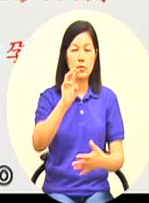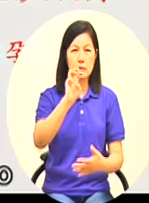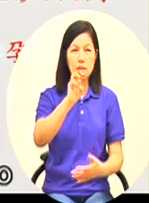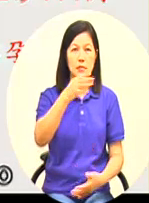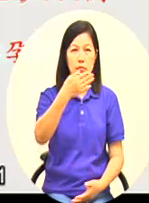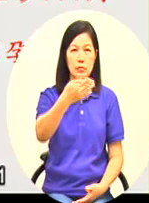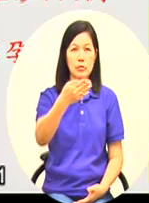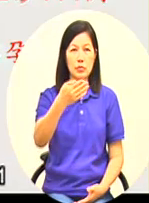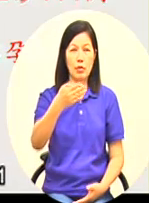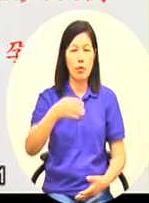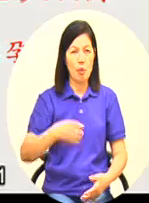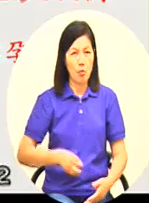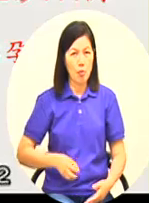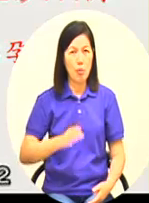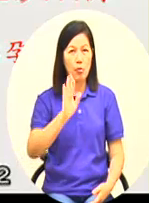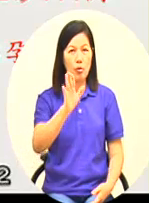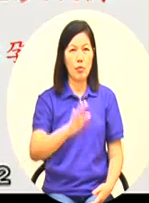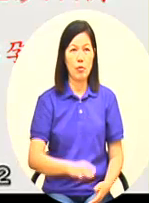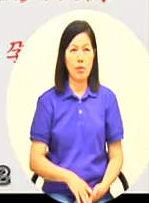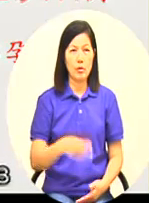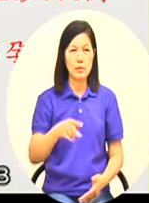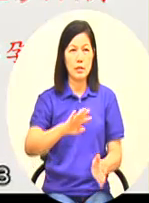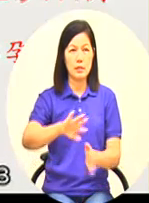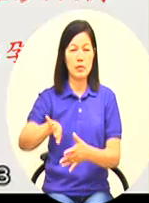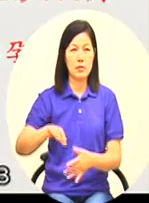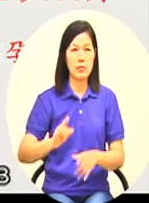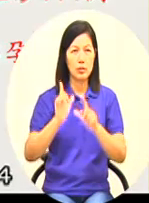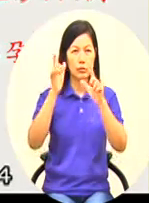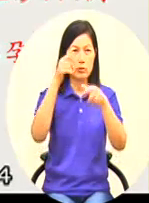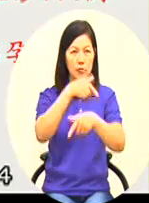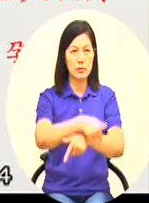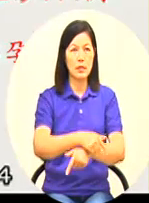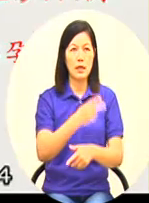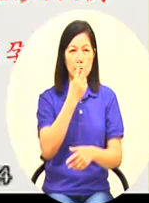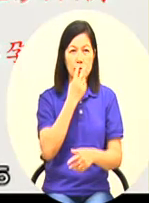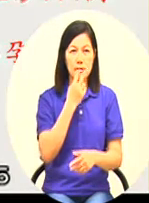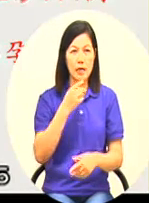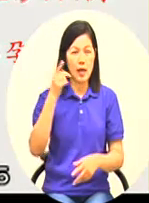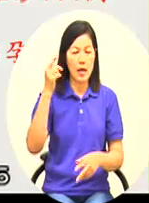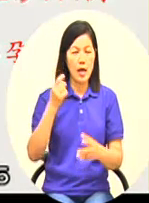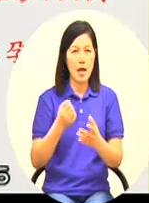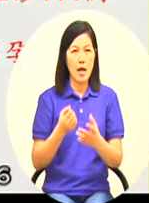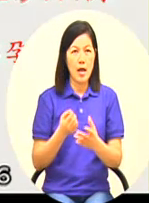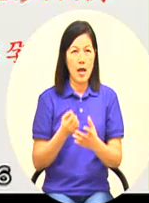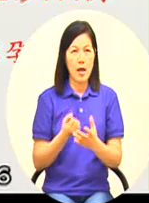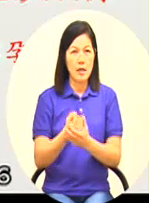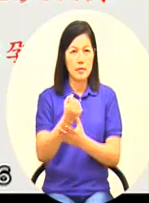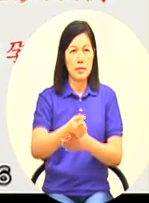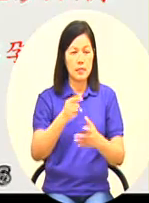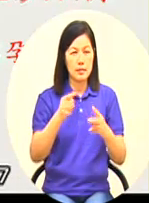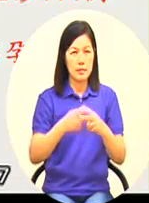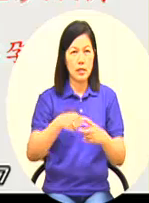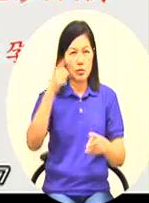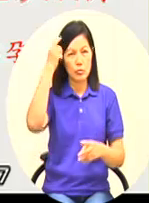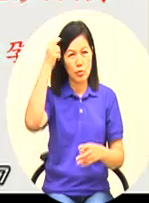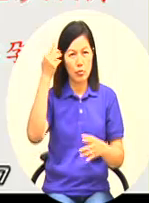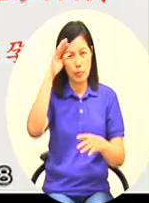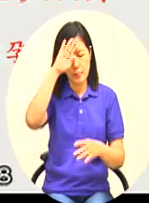的东南亚所为所的2名的小头症的个案呐，哈，新加坡的8月17日的